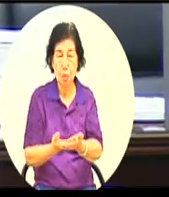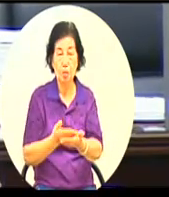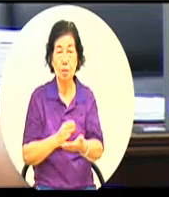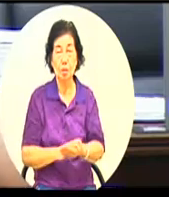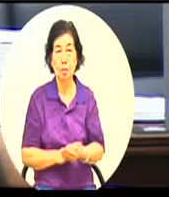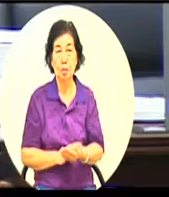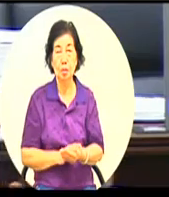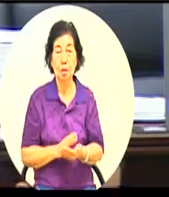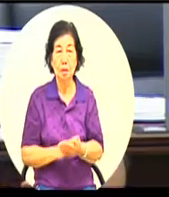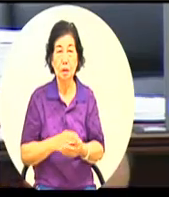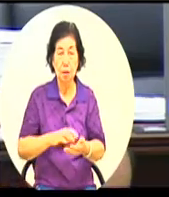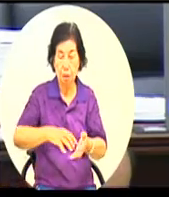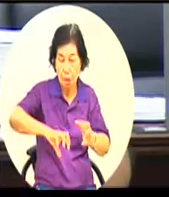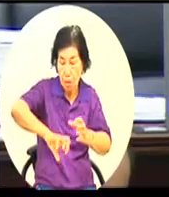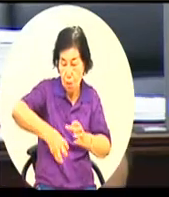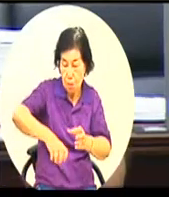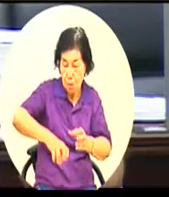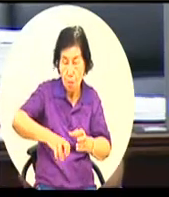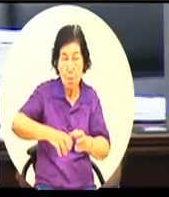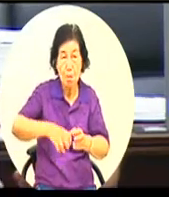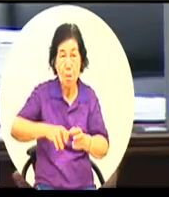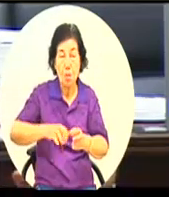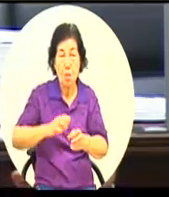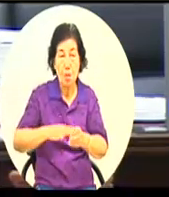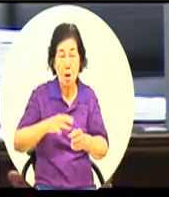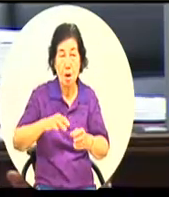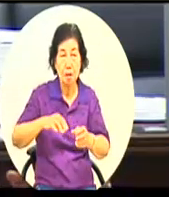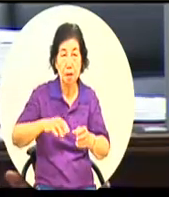拄仔甲输无啊，鱼啊煎啊一半，